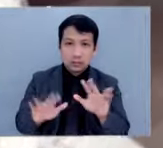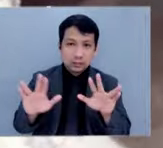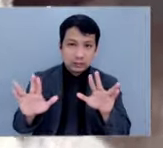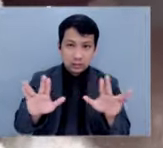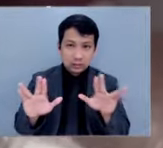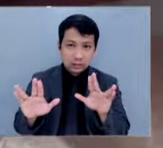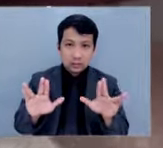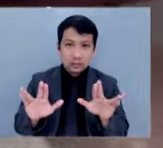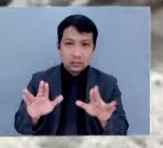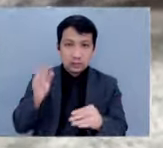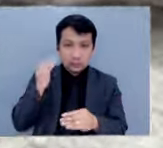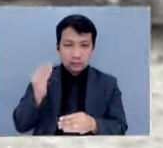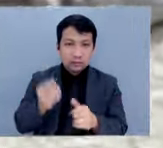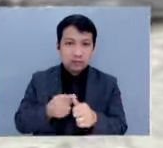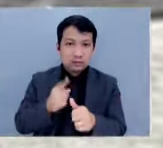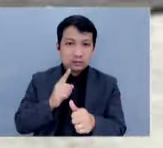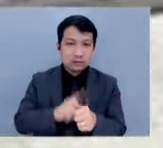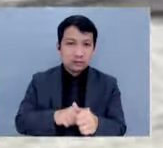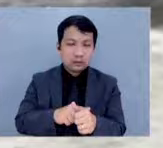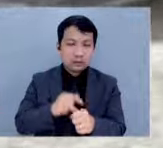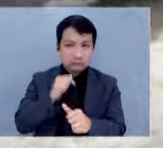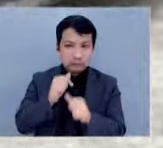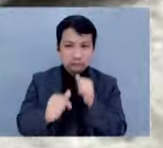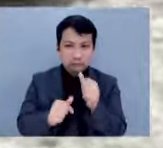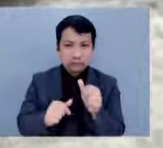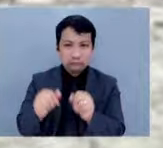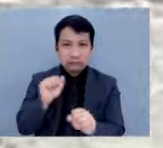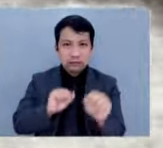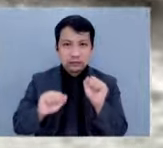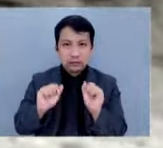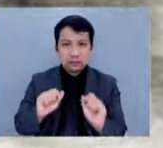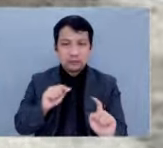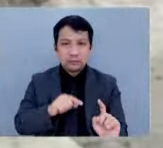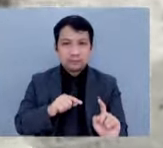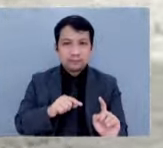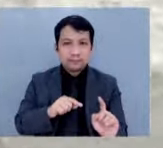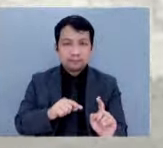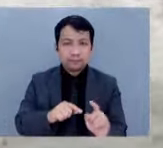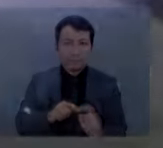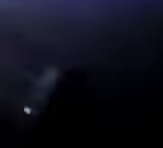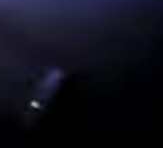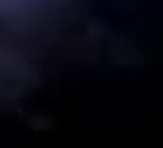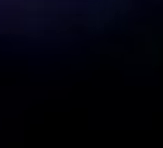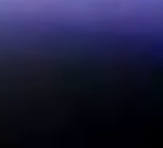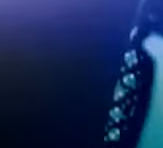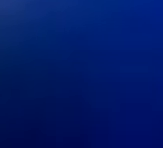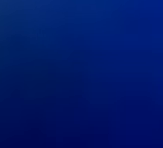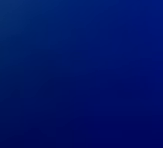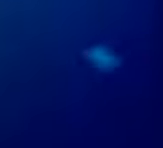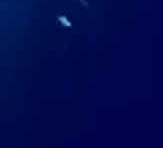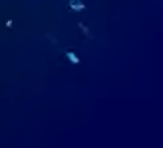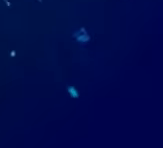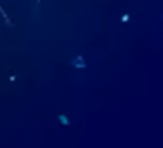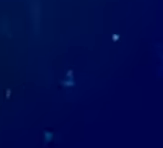yan. Nauna na rin itinanggi ng mga scientists ang extraterrestrial life.